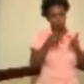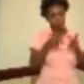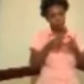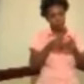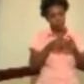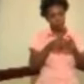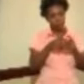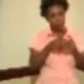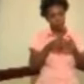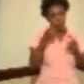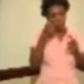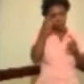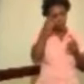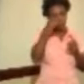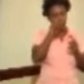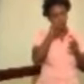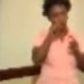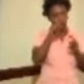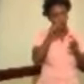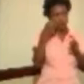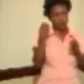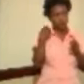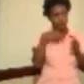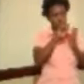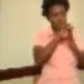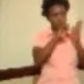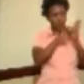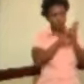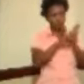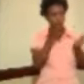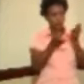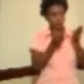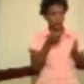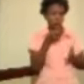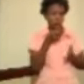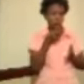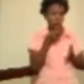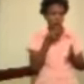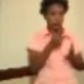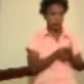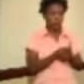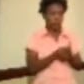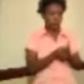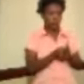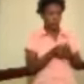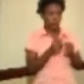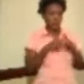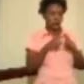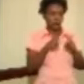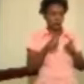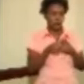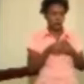cultivables appartiennent, ou bien, et pour la plupart, au secteur privé, et des fois, elles ne sont même pas travaillées.